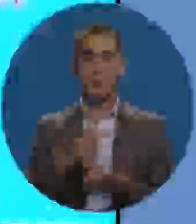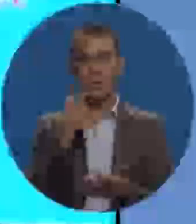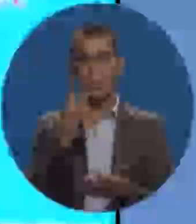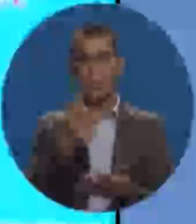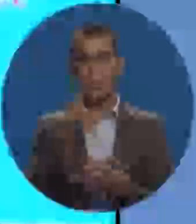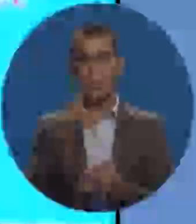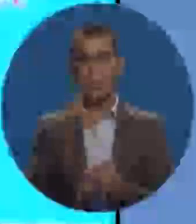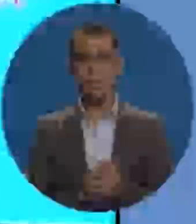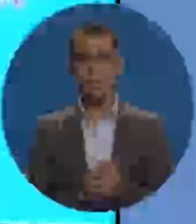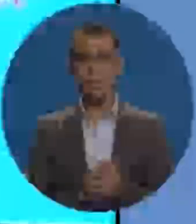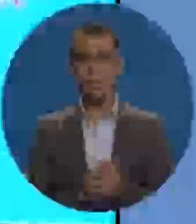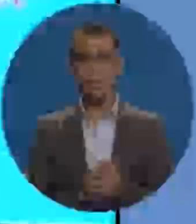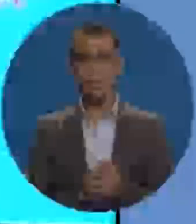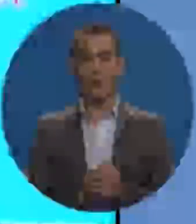бет.